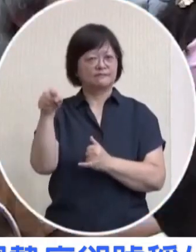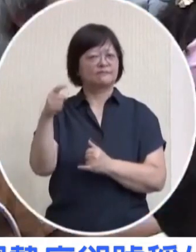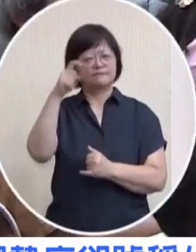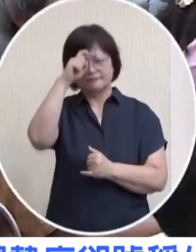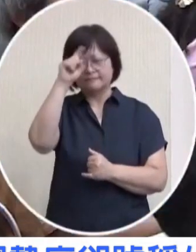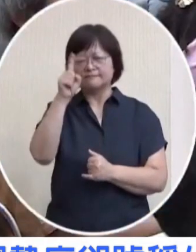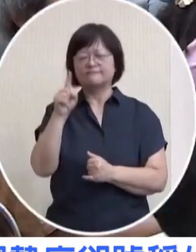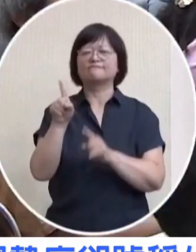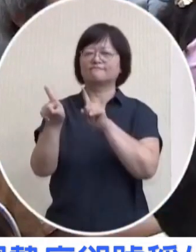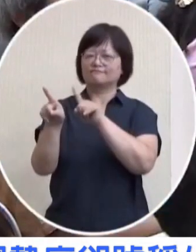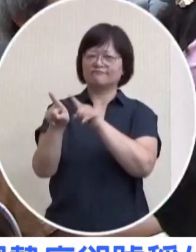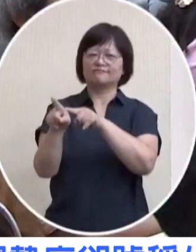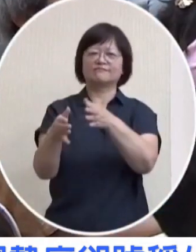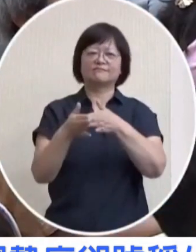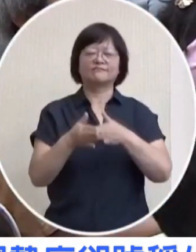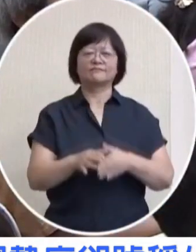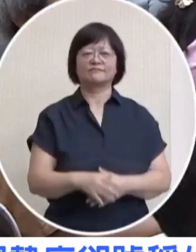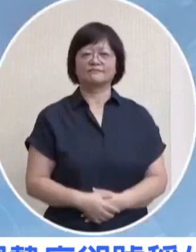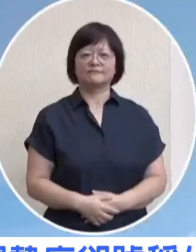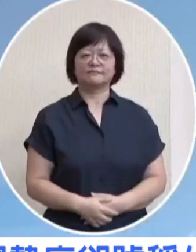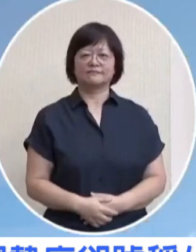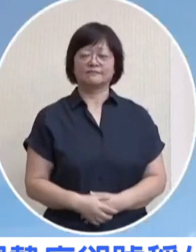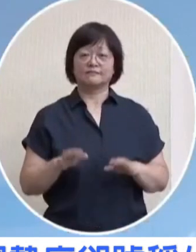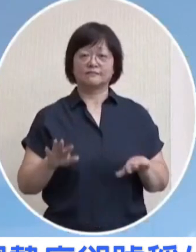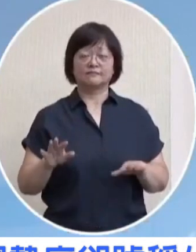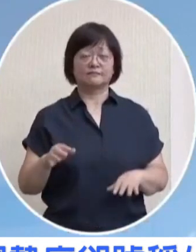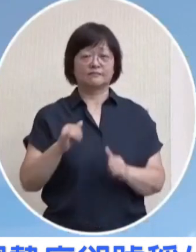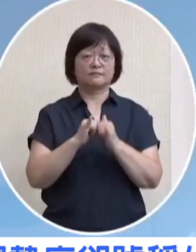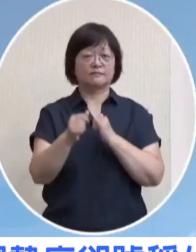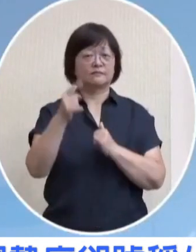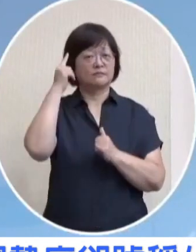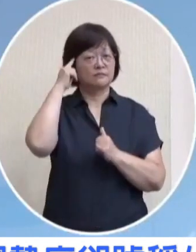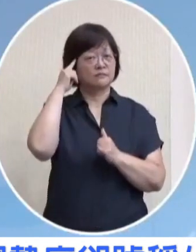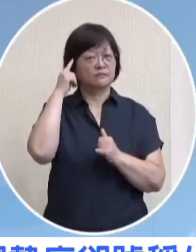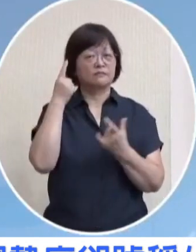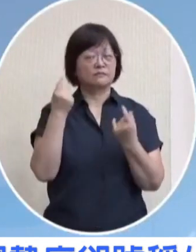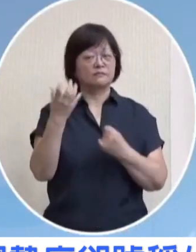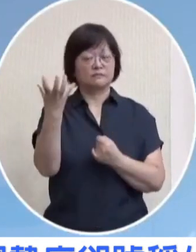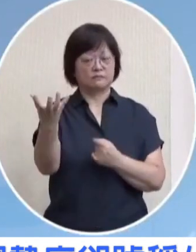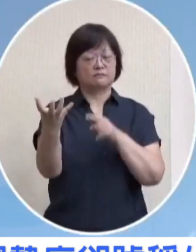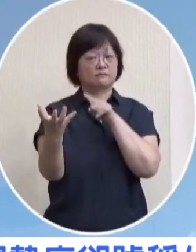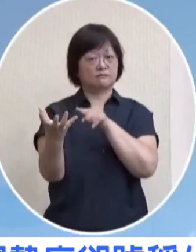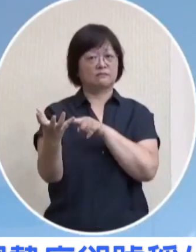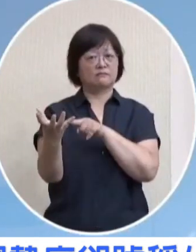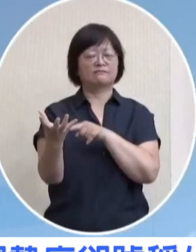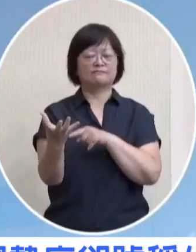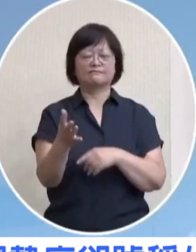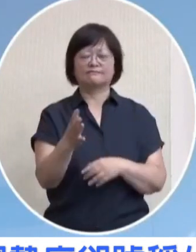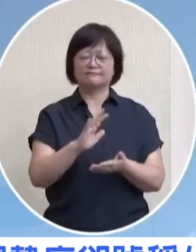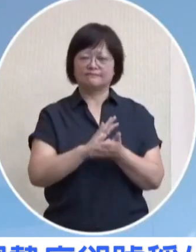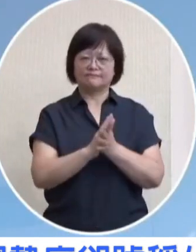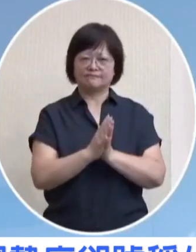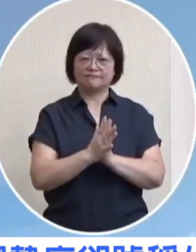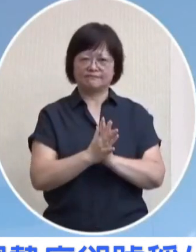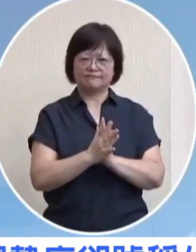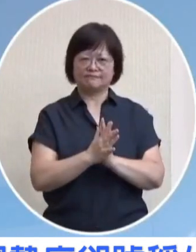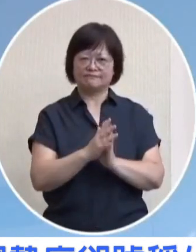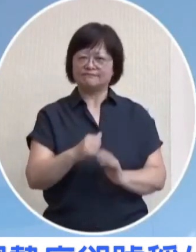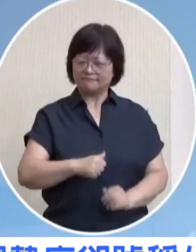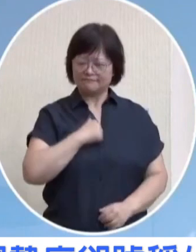今年台湾的主流民意就要实现政权的轮